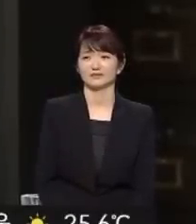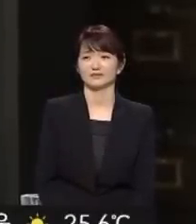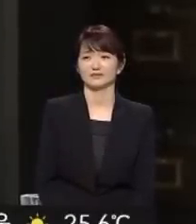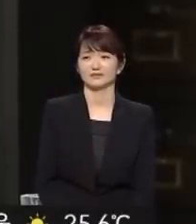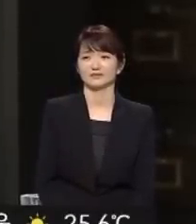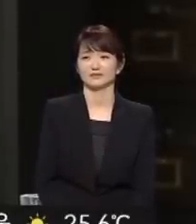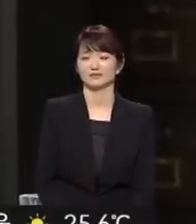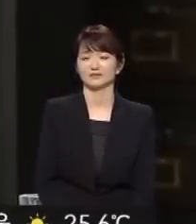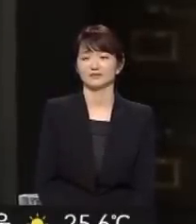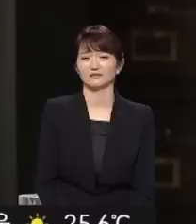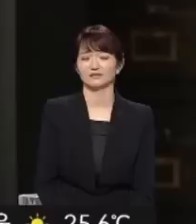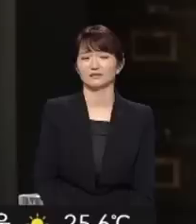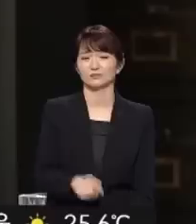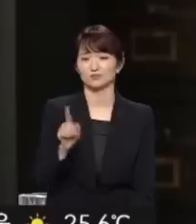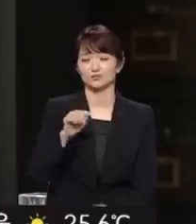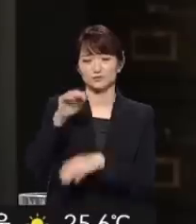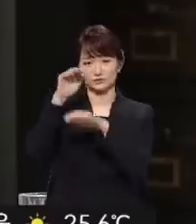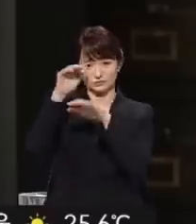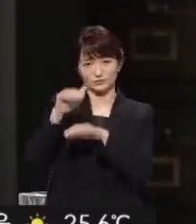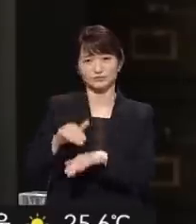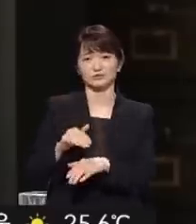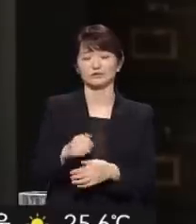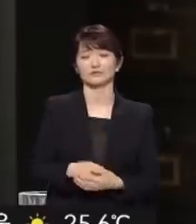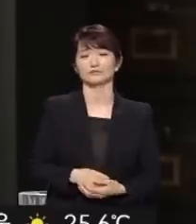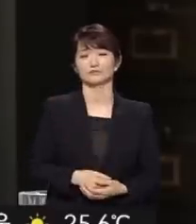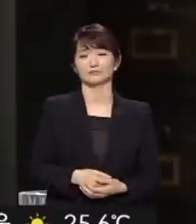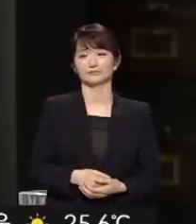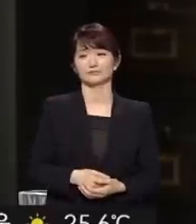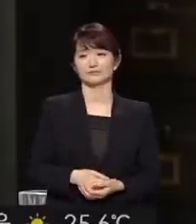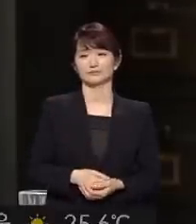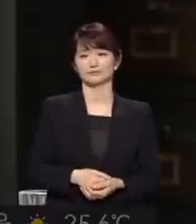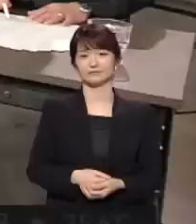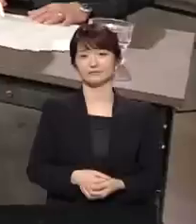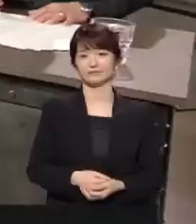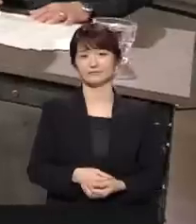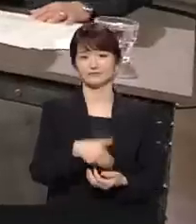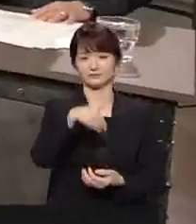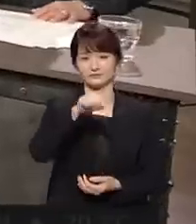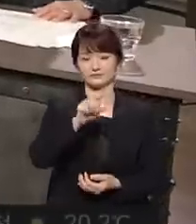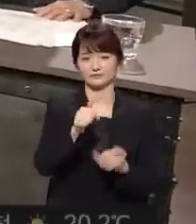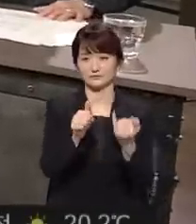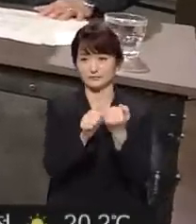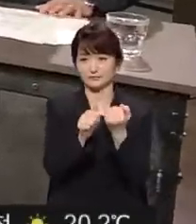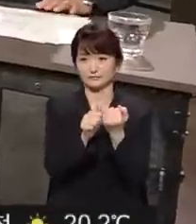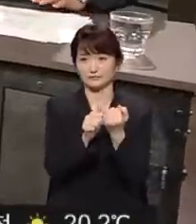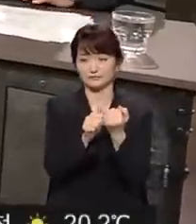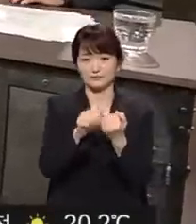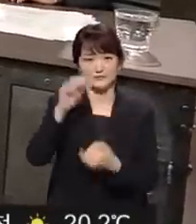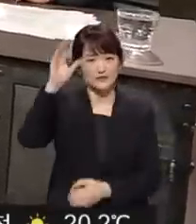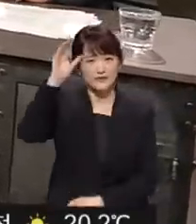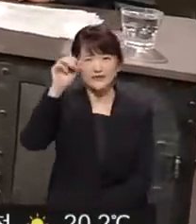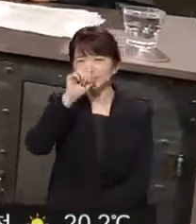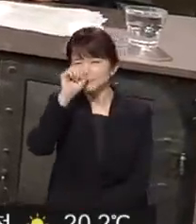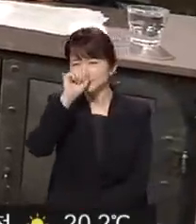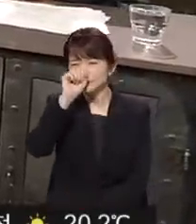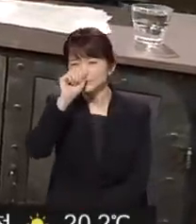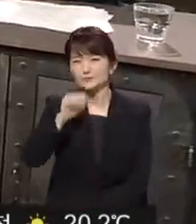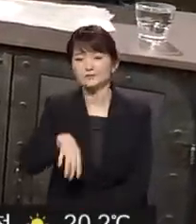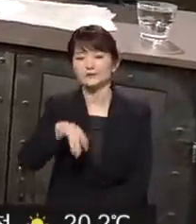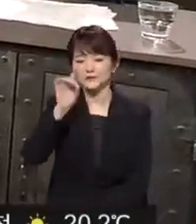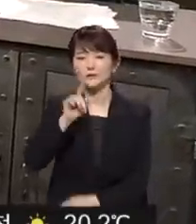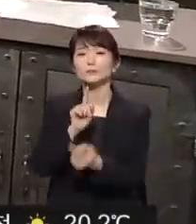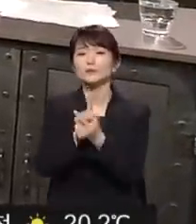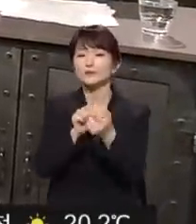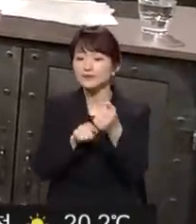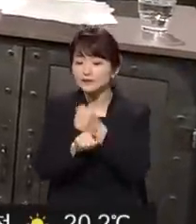게. 자, 어떤 내용일까요? 자, 한번 짚어보죠. 이제부터. 네, 일단 천씨 부부는 둘 다 강아지를 굉장히 좋아합니다. 그래서 애초에 처음